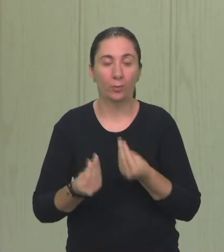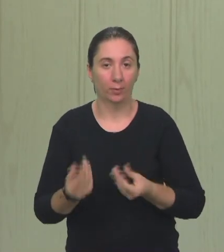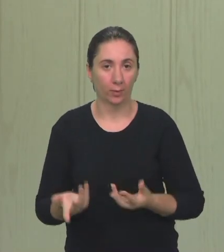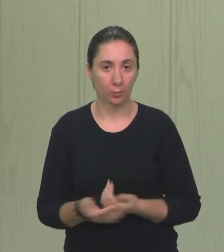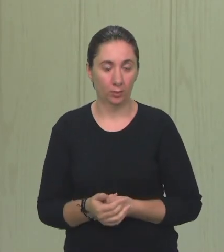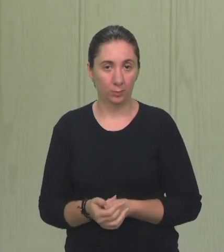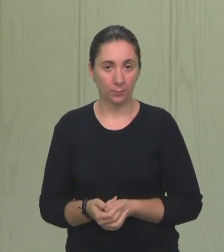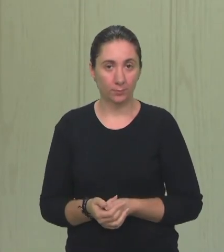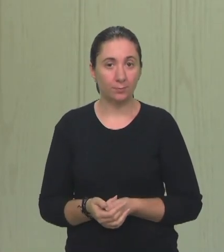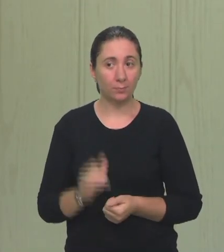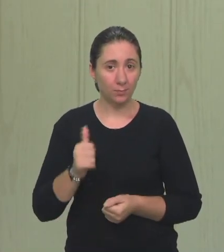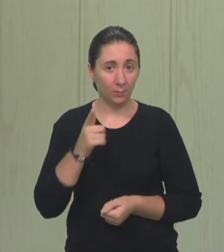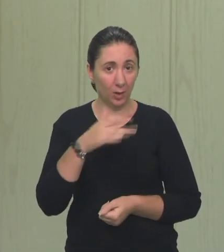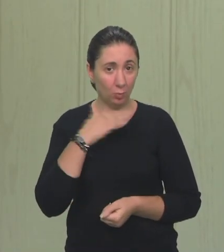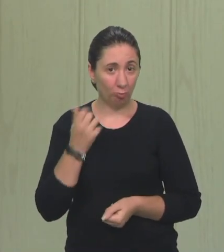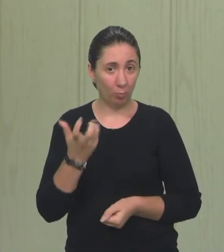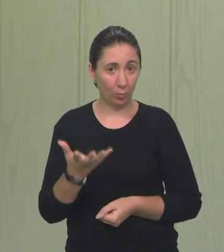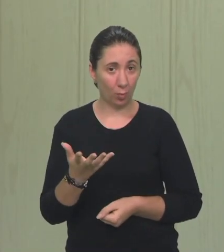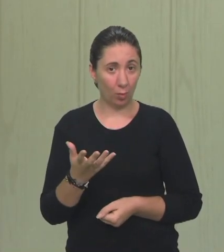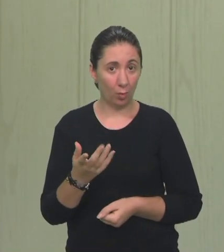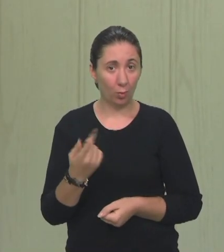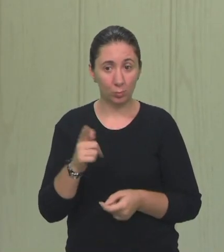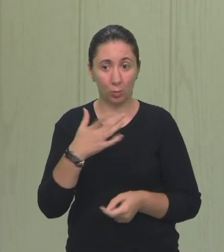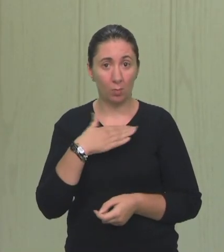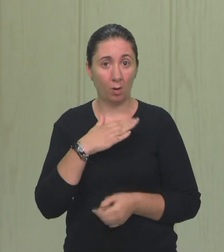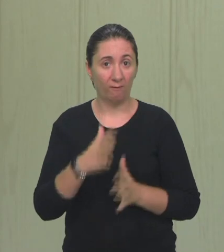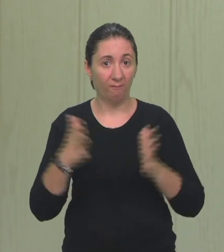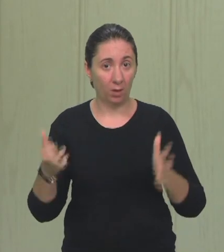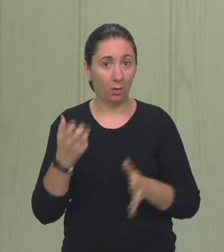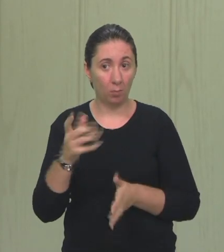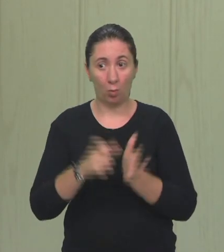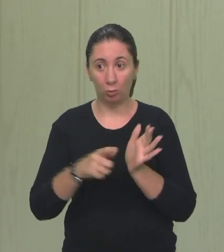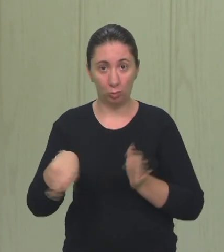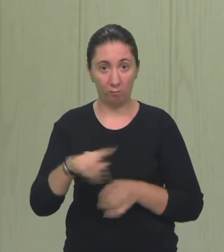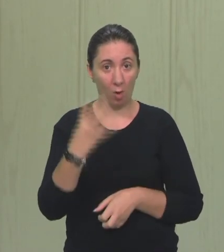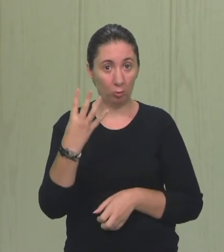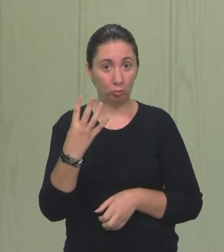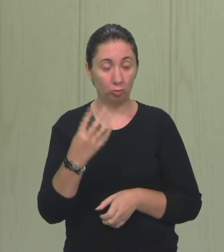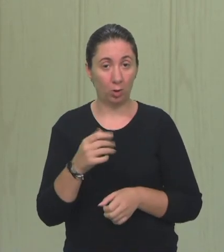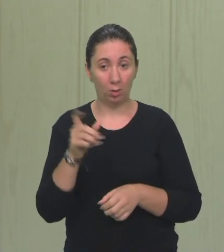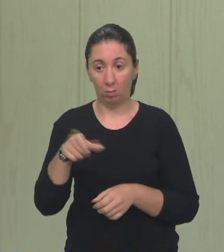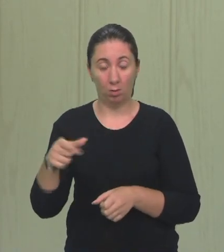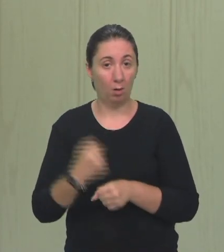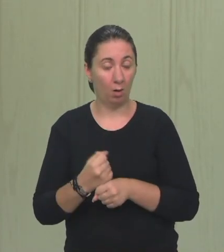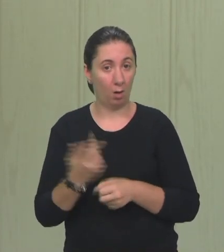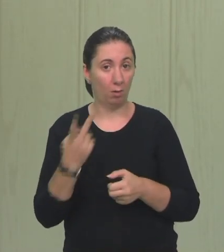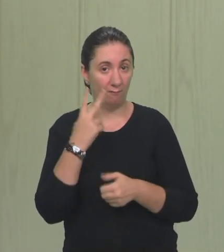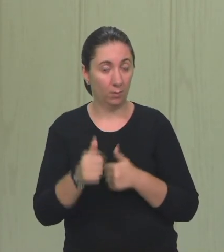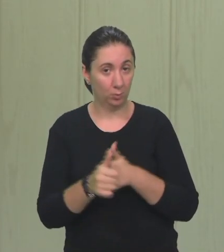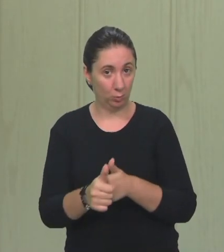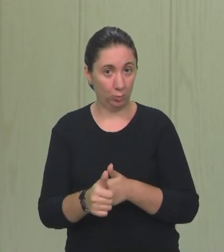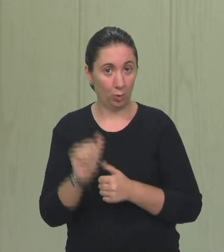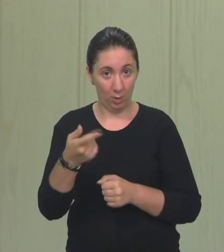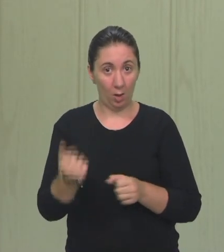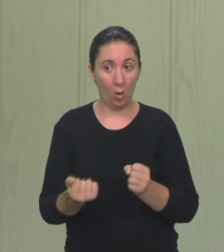Da, da, je li vam to dovoljan broj, s obzirom da imate dosta veliki broj članova, a 4 pratiteljice? Uspjeli ste